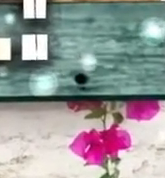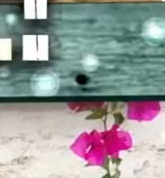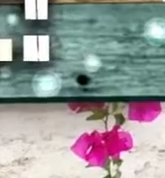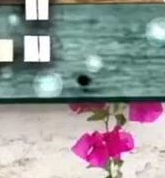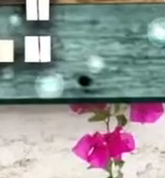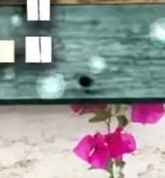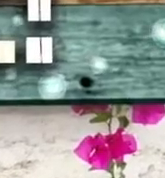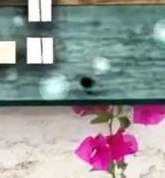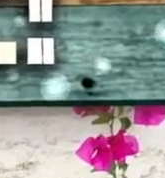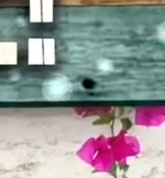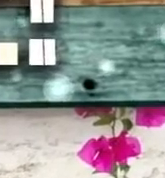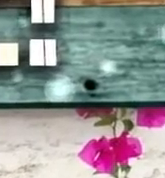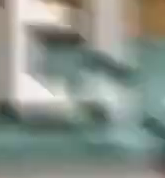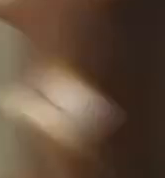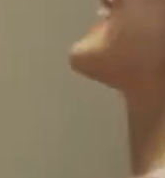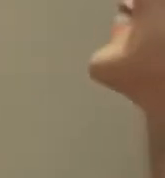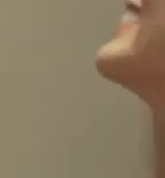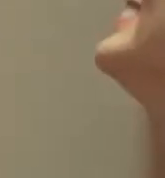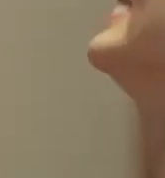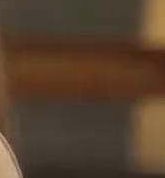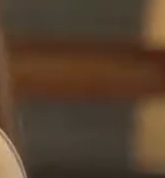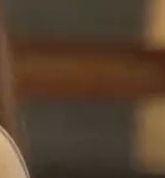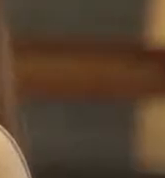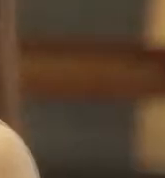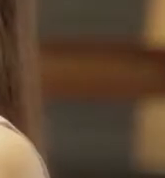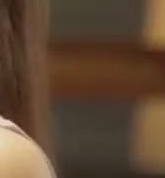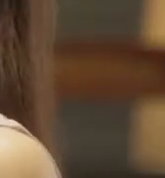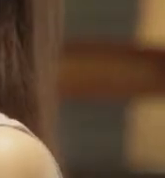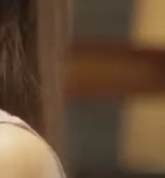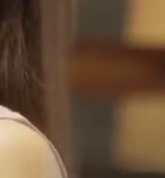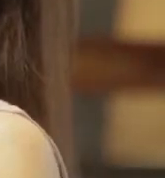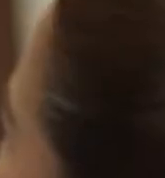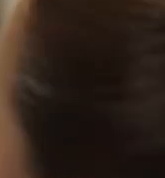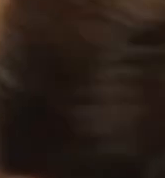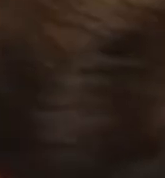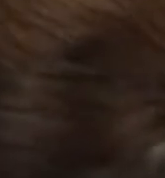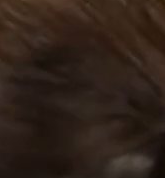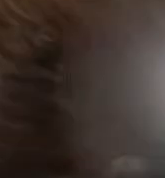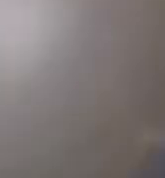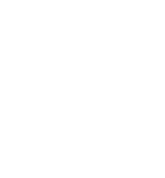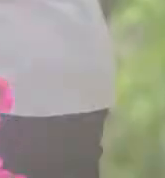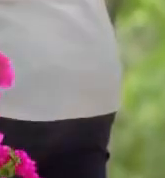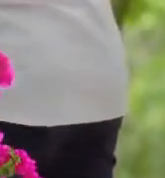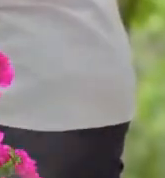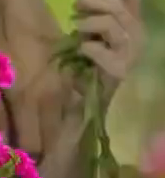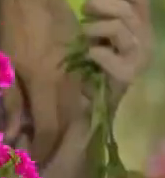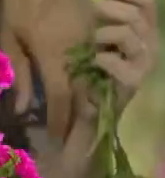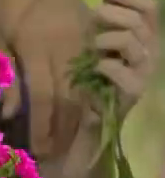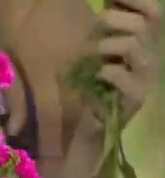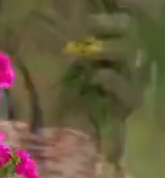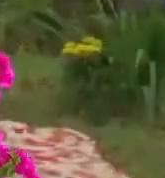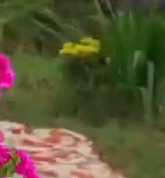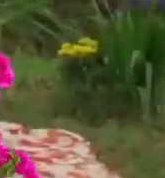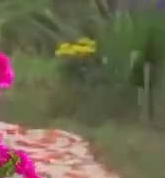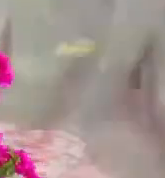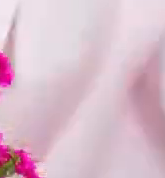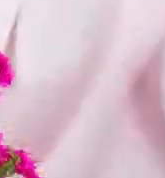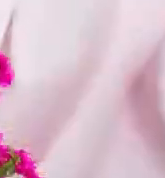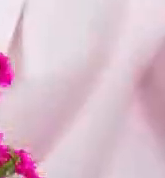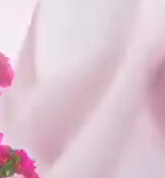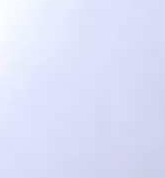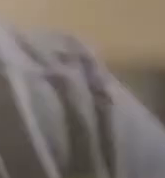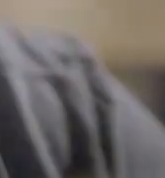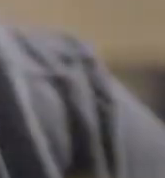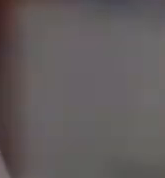gaya ng kina Jose and Maria? Gwapo talaga ng asawa. Sweet, sweet naman talaga ng Maria ko. Huwag kalimutang lumabas sa mga